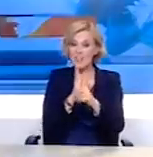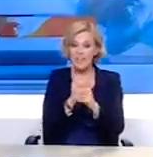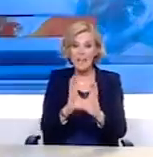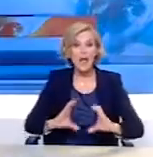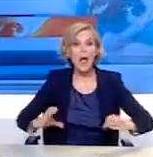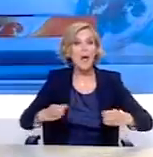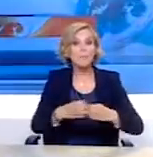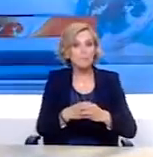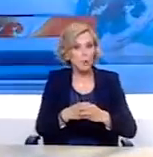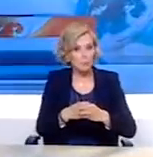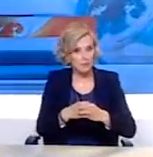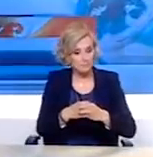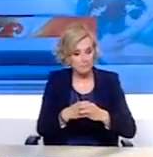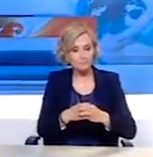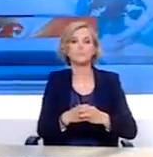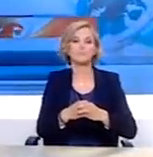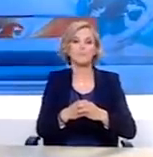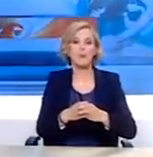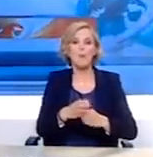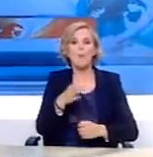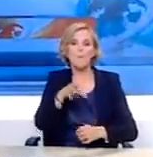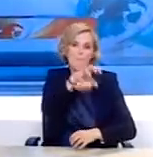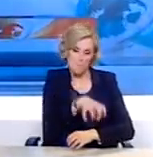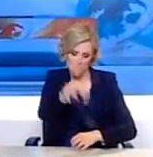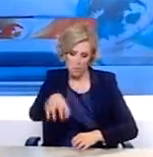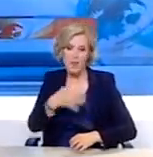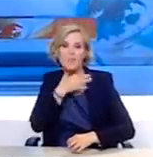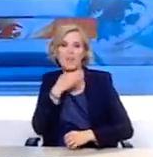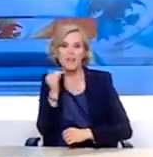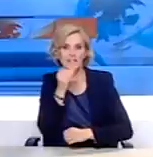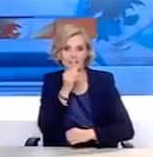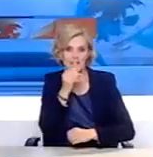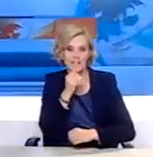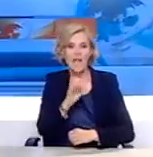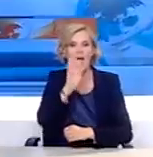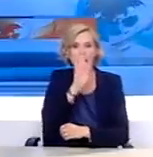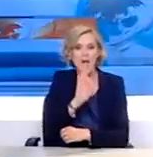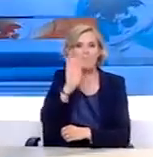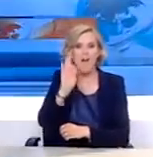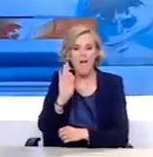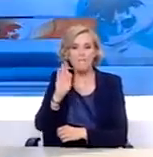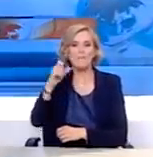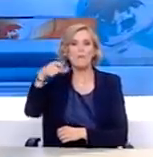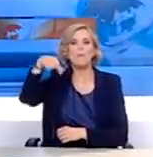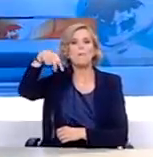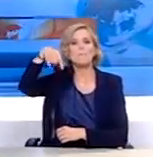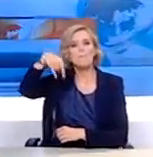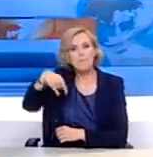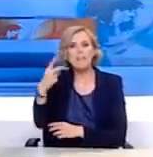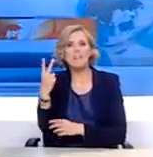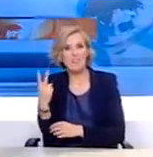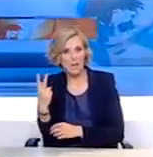γραμμή της μάχης, κυρίως στις μονάδες εντατικής θεραπείας, οι FFP2 μάσκες πληρούν όλες τις